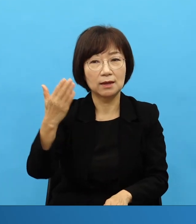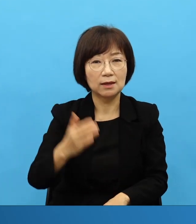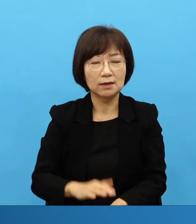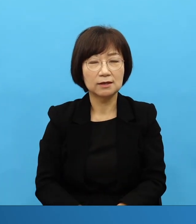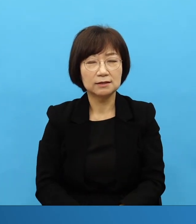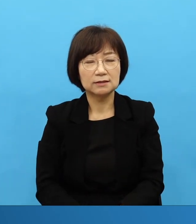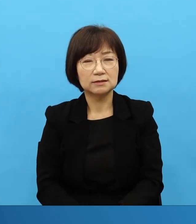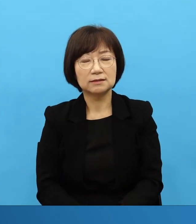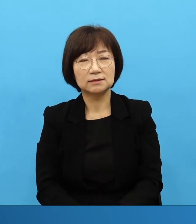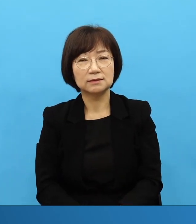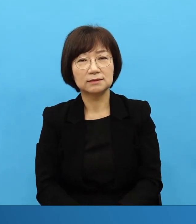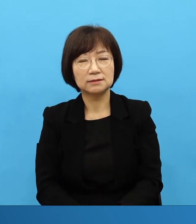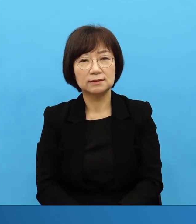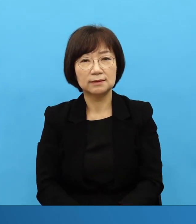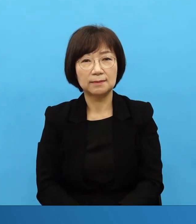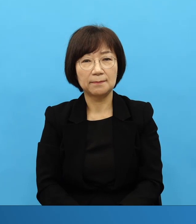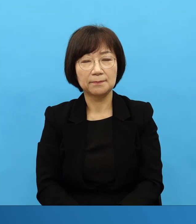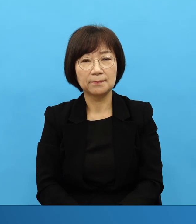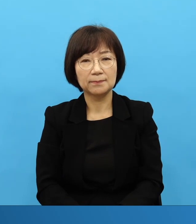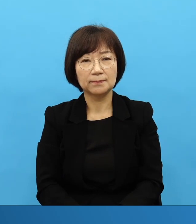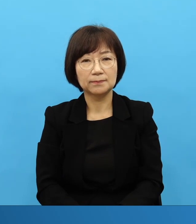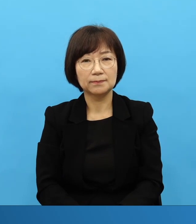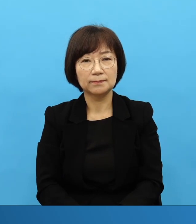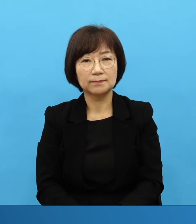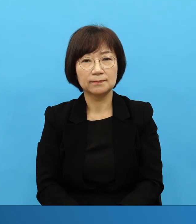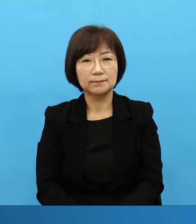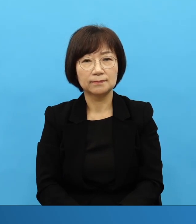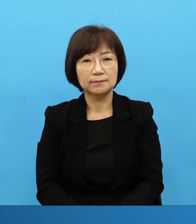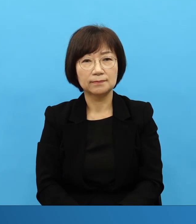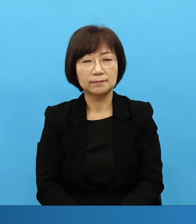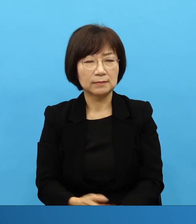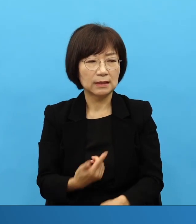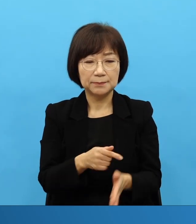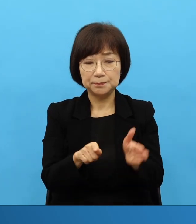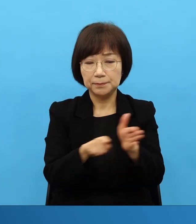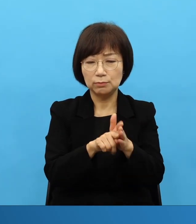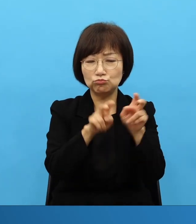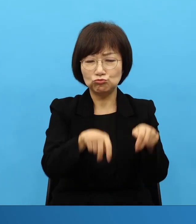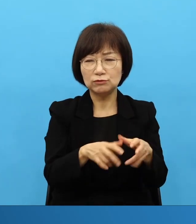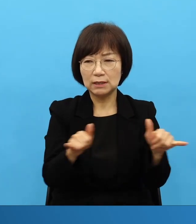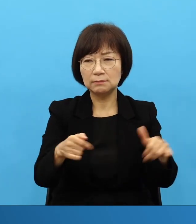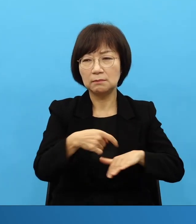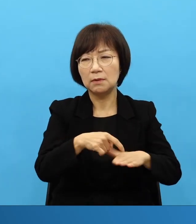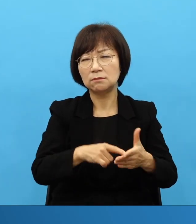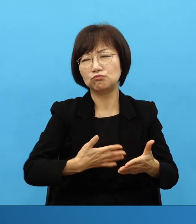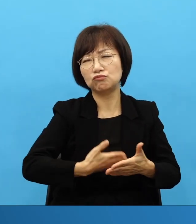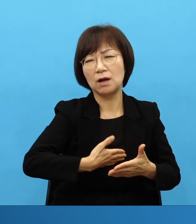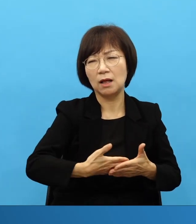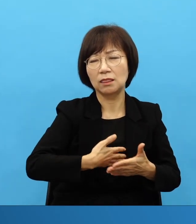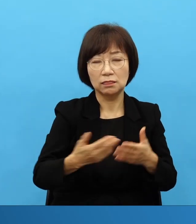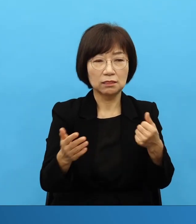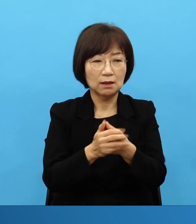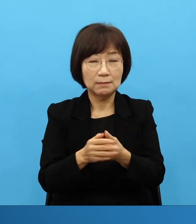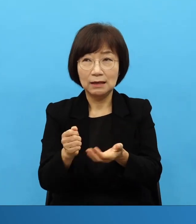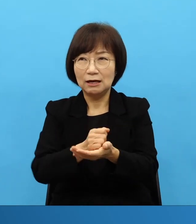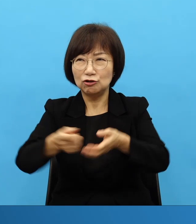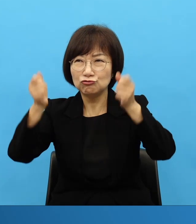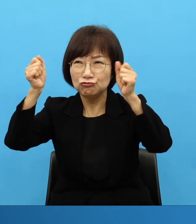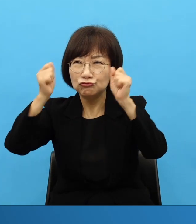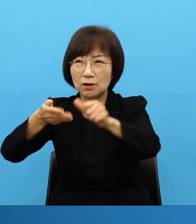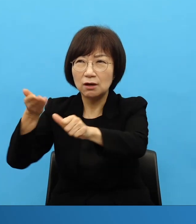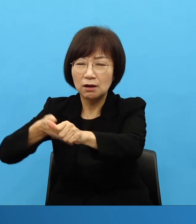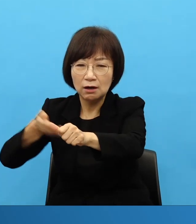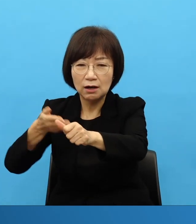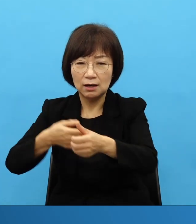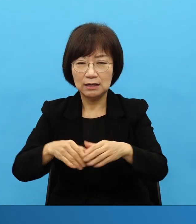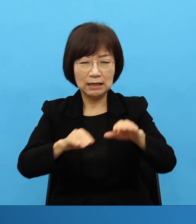upon you, the forces of darkness 그 deceive. 불신자들은요 불안해 죽어요. 그래 막 굿하고 제사하고 안 합니까? 왜냐 불안하니까. It disappears, and but yet unbelievers they